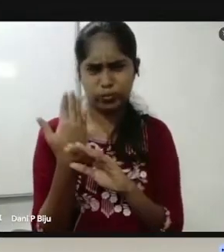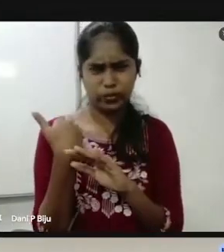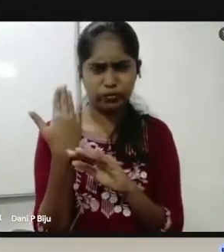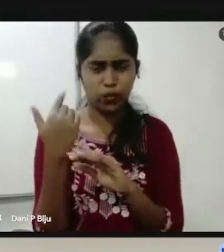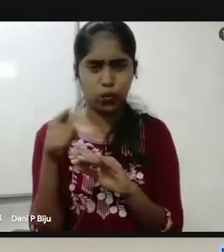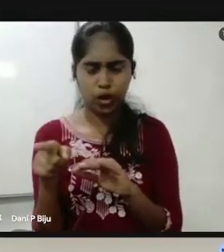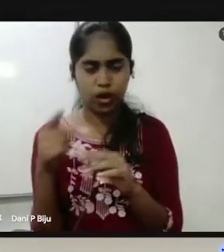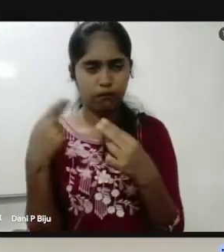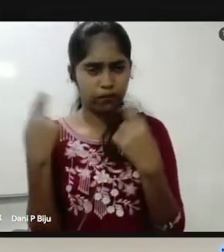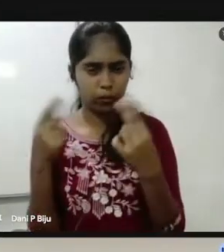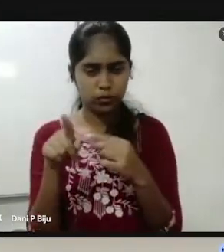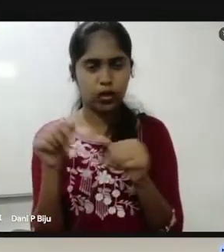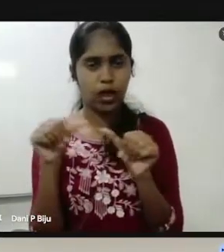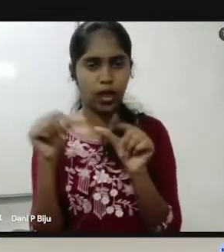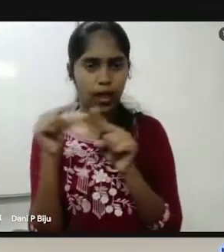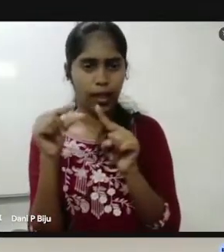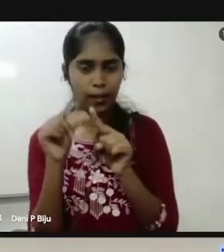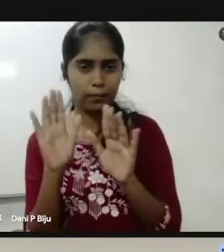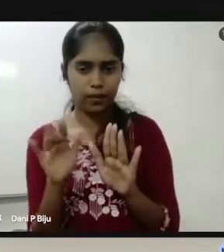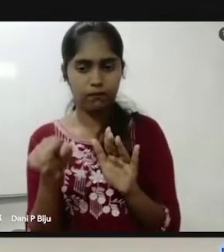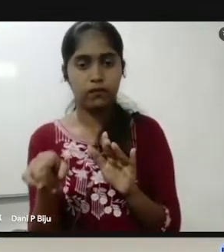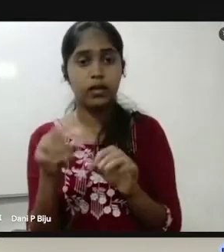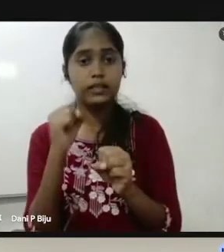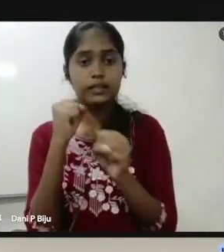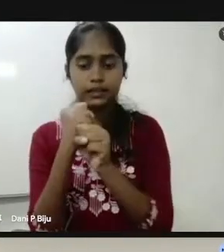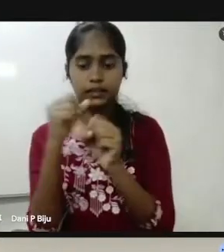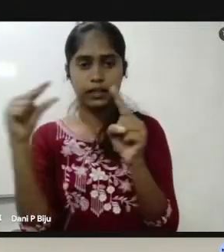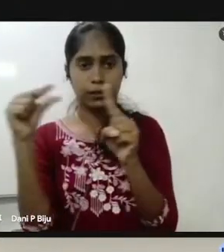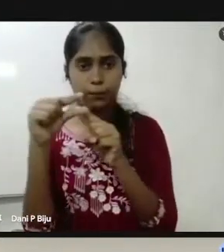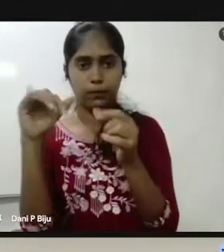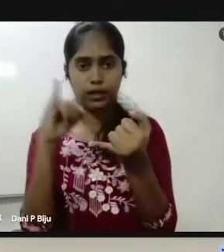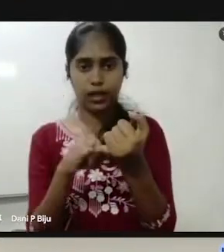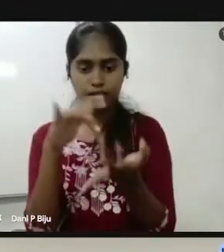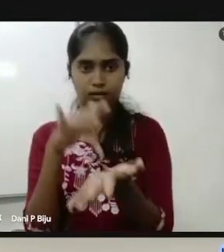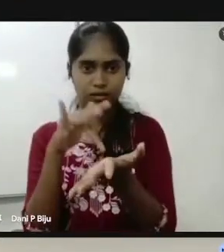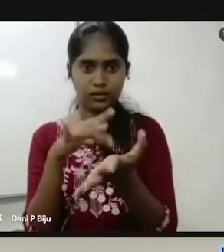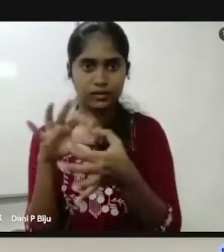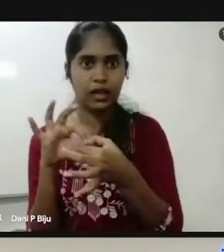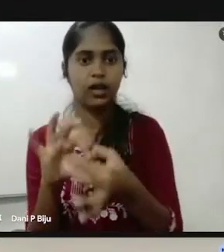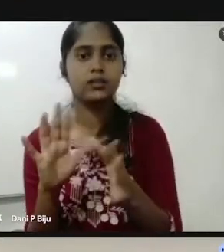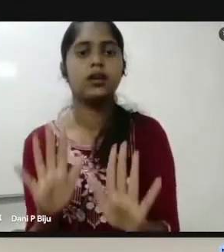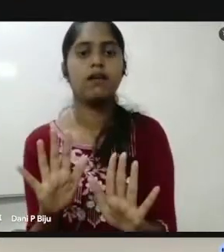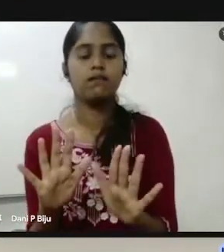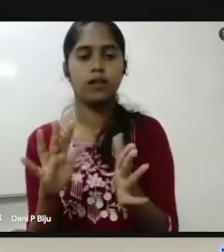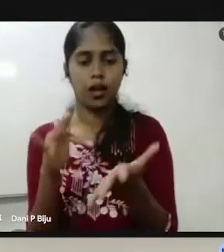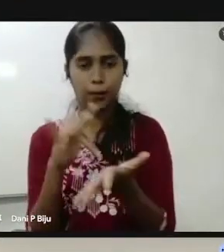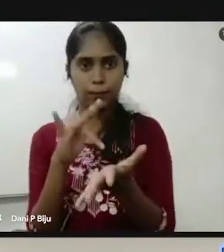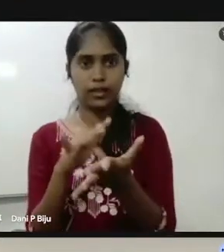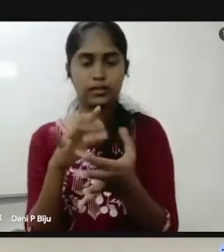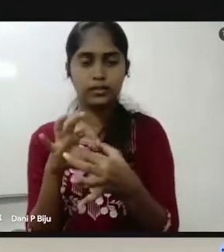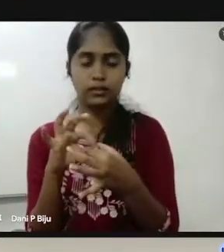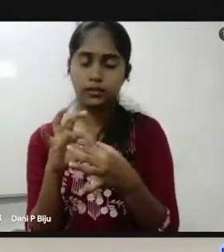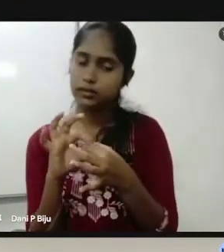അവർക്ക് GPS വെച്ചിട്ട് ഈ കുട്ടി ഏത് ലൊക്കേഷനിലാണോ ഉള്ളത് ആ ലൊക്കേഷനിൽ ആവശ്യമായിട്ടുള്ള, ഇപ്പൊ വീടാണെങ്കിൽ